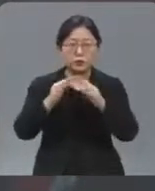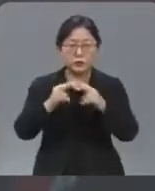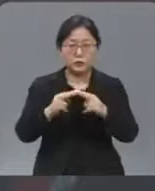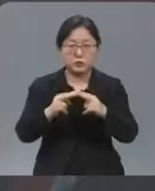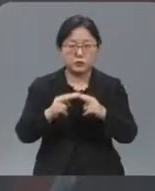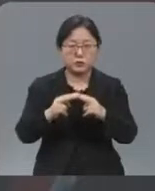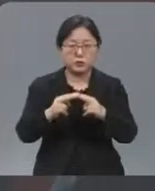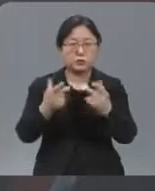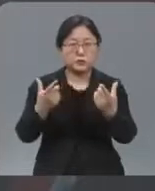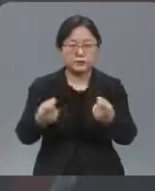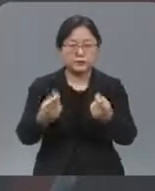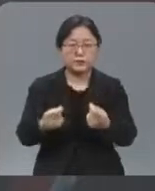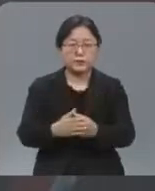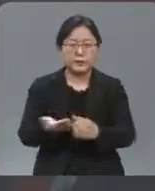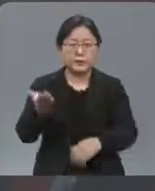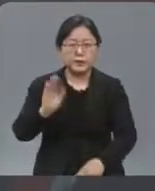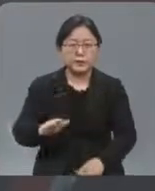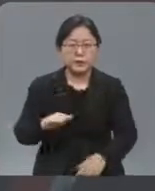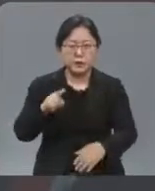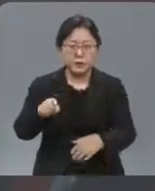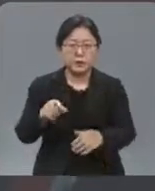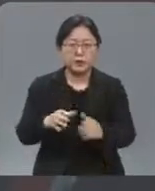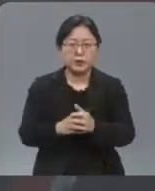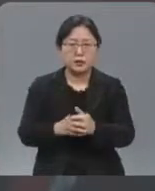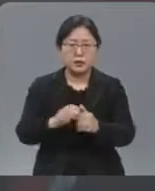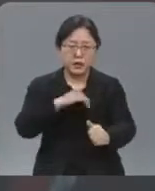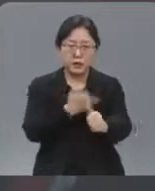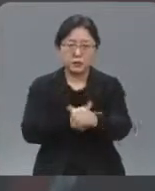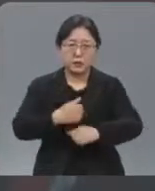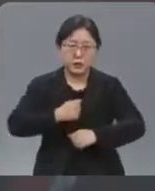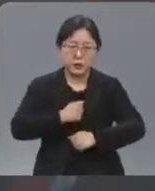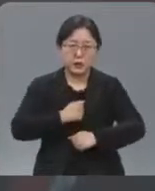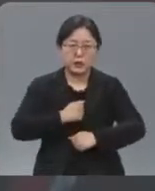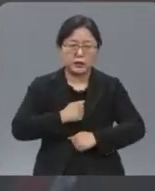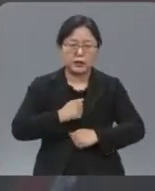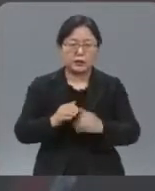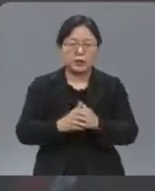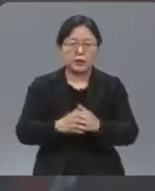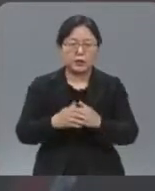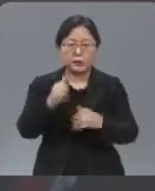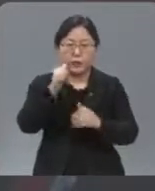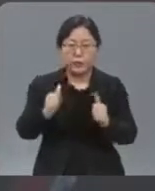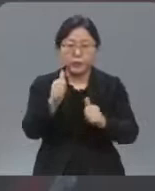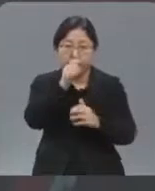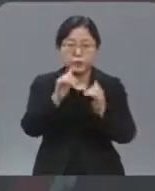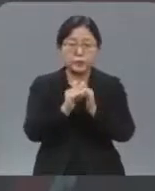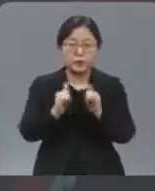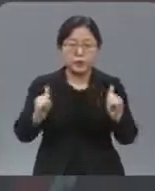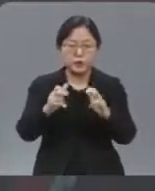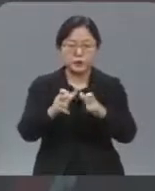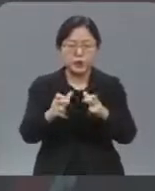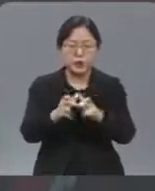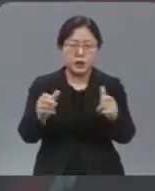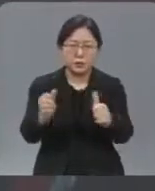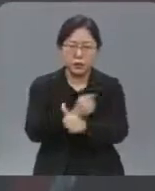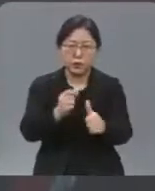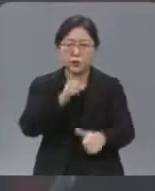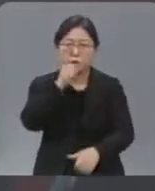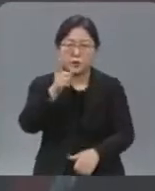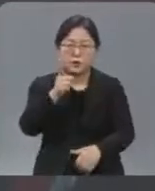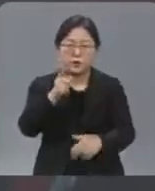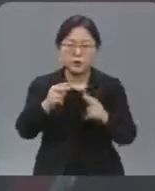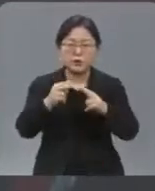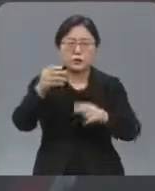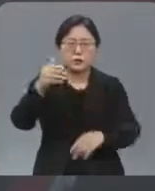아니겠죠 그런데 이것 해당 시설의 인권 지킴이 단 중 한 변호사가 장애인 폭행 혐의로 기소된 이곳